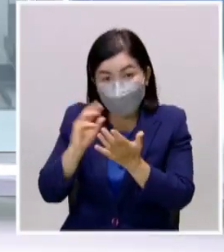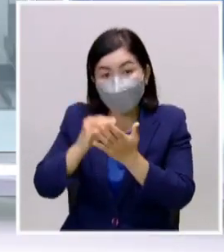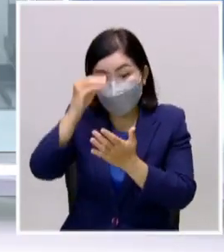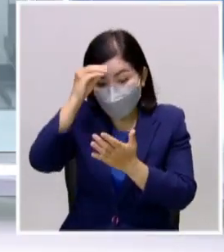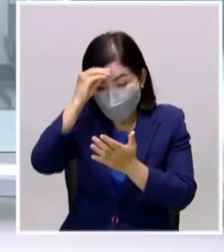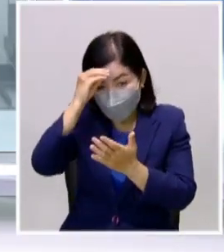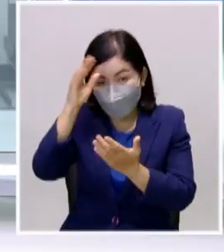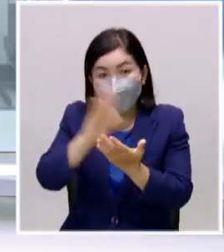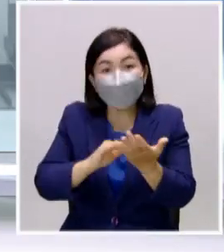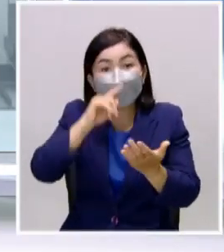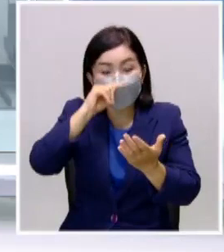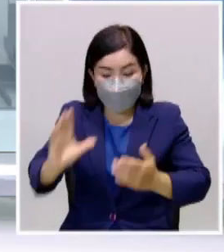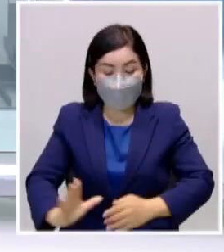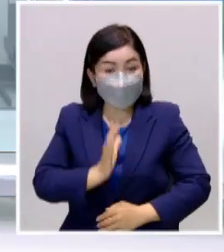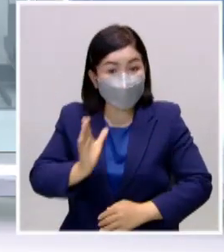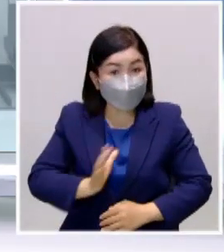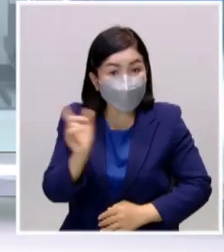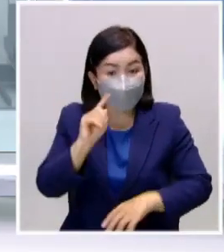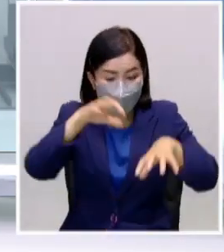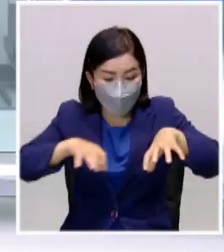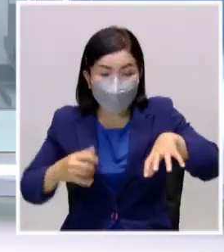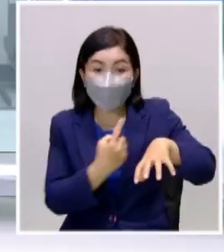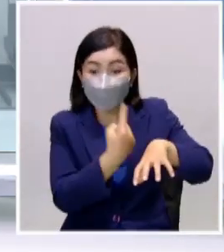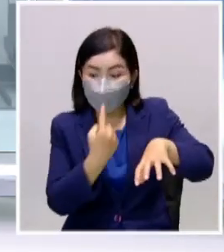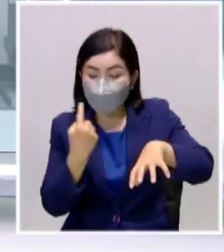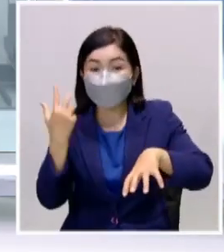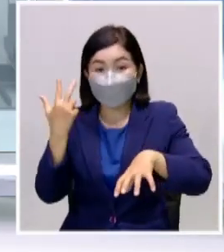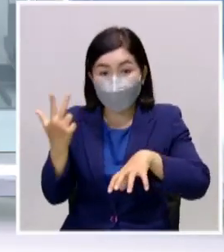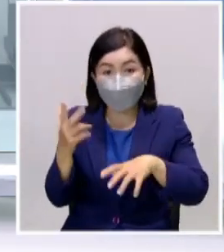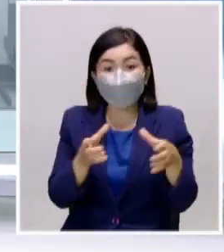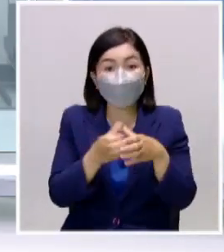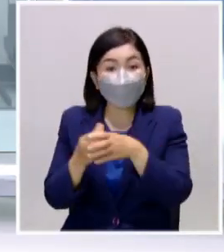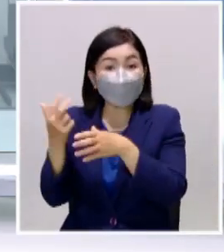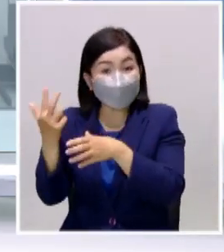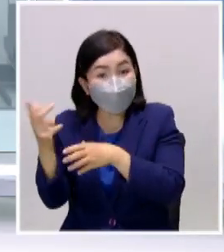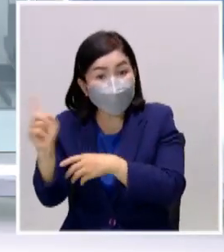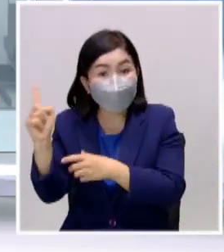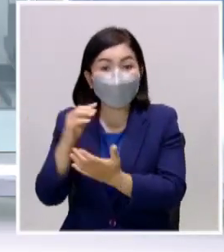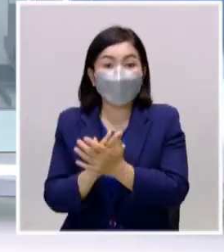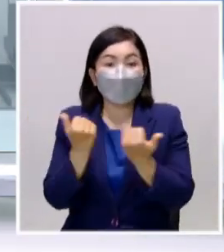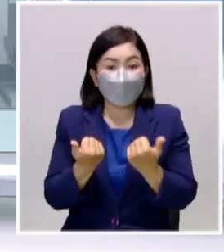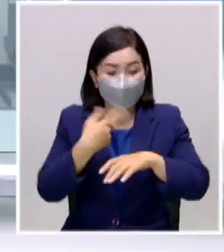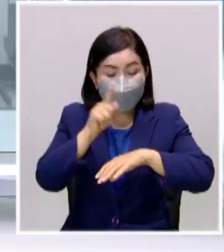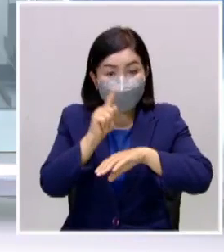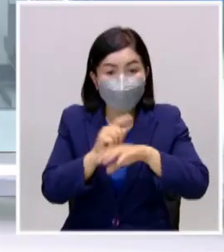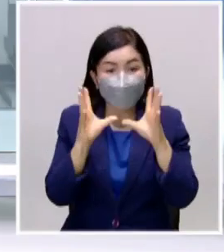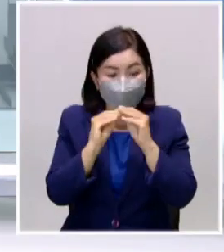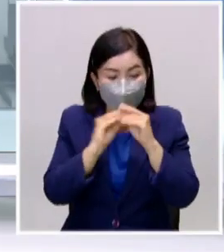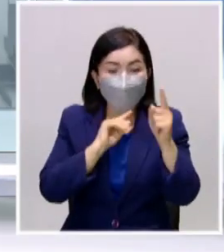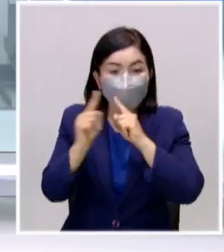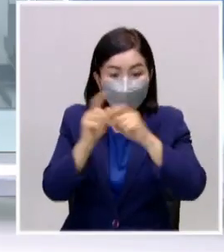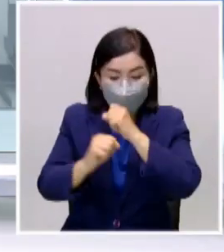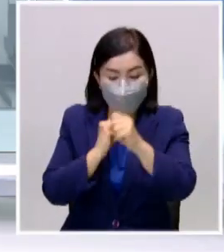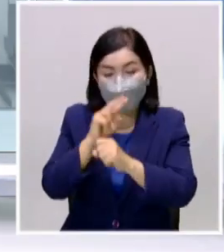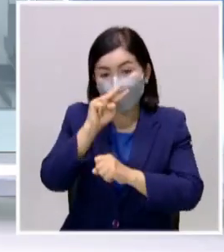ED ที่มีผู้ทรงคุณวุฒิจาก3ภาคส่วนเป็นคณะกรรมการมูลนิธิได้จัดการประชุมสามัญประจำปี